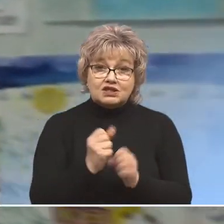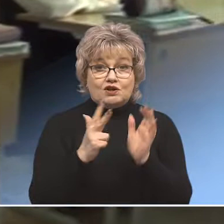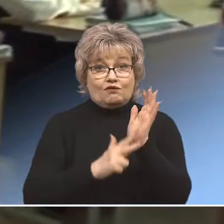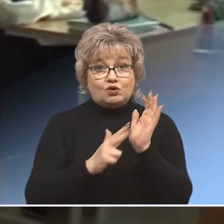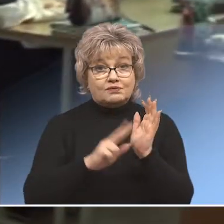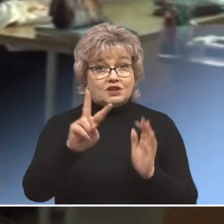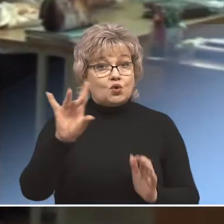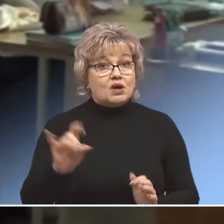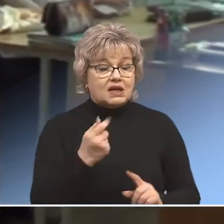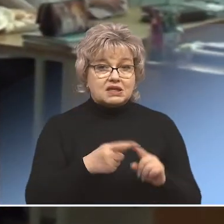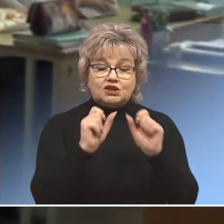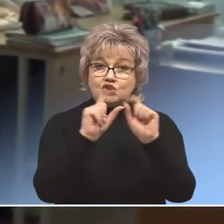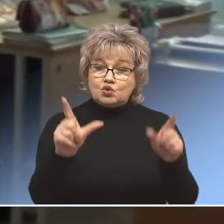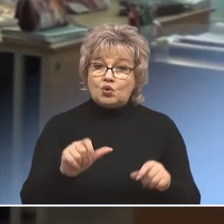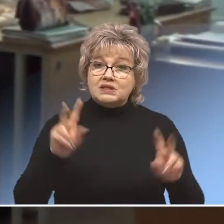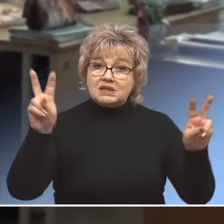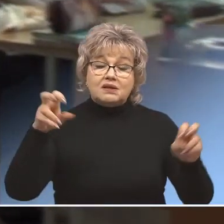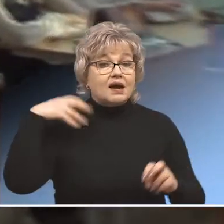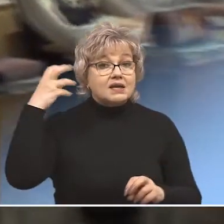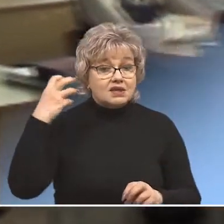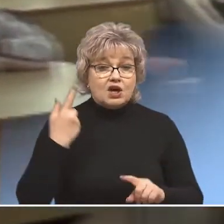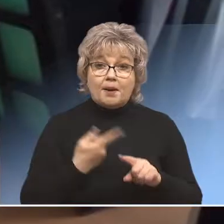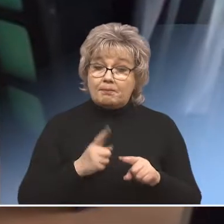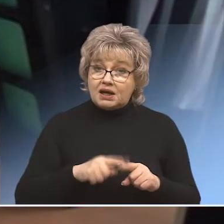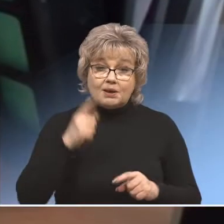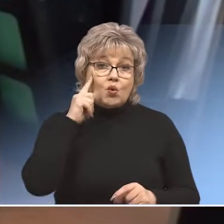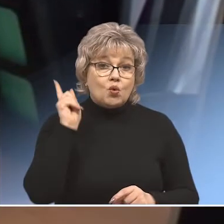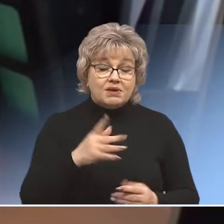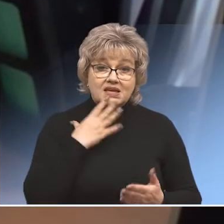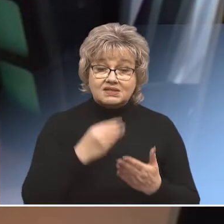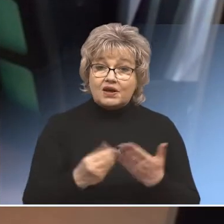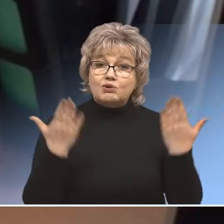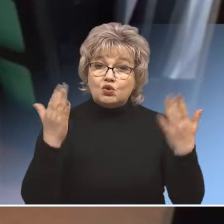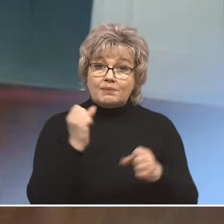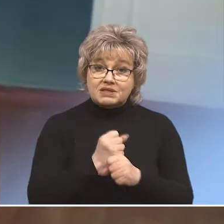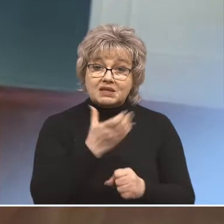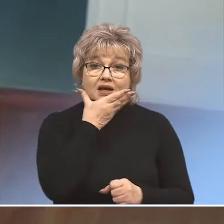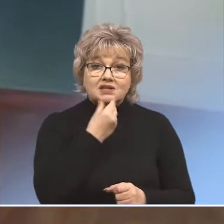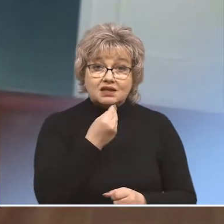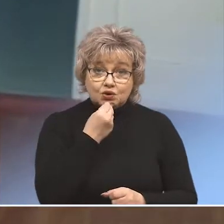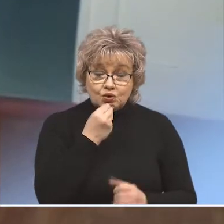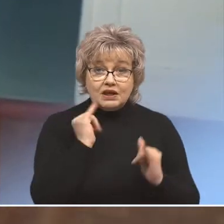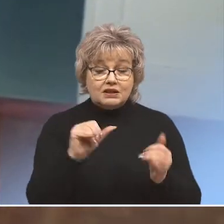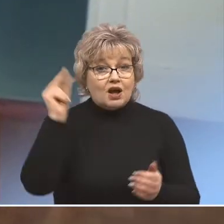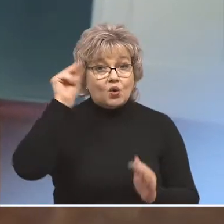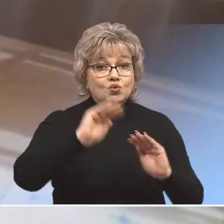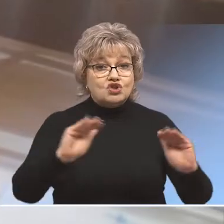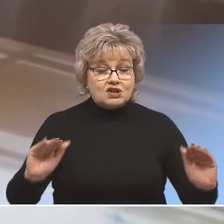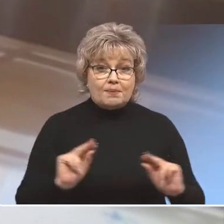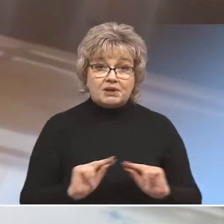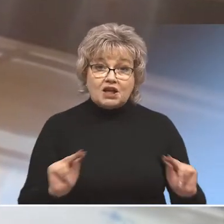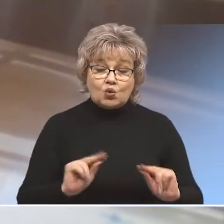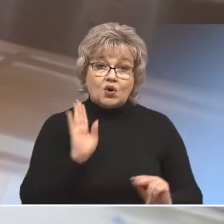готовится 82-й раз. Эта школа носит статус «казачья». Поэтому умение своими руками создавать красоту для